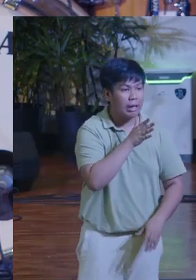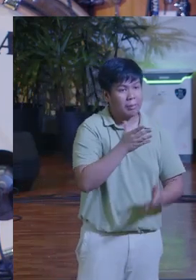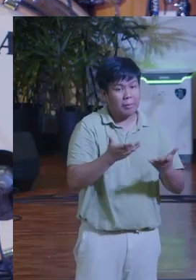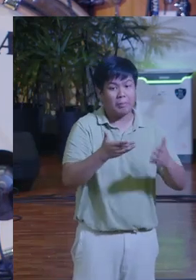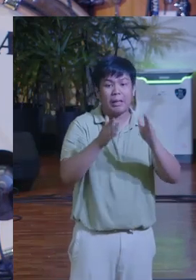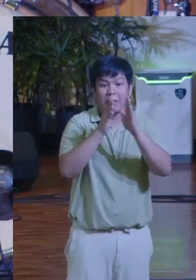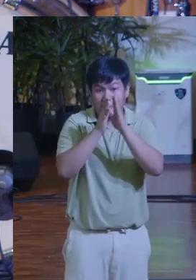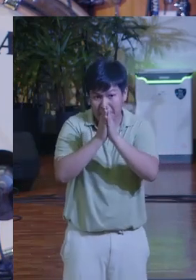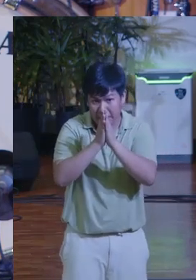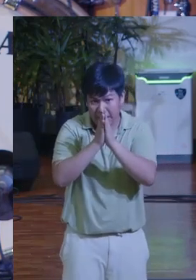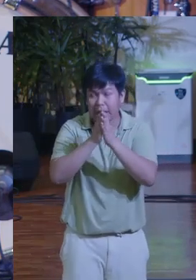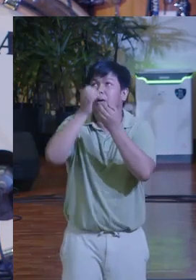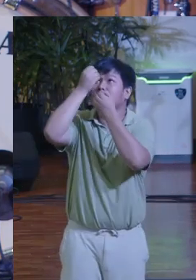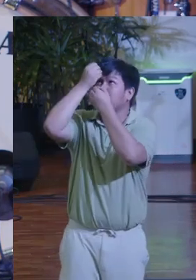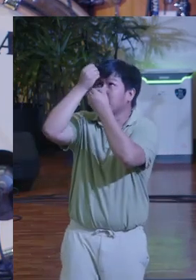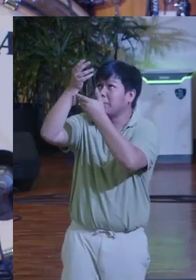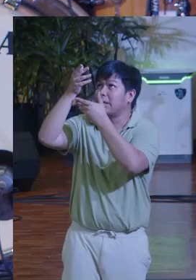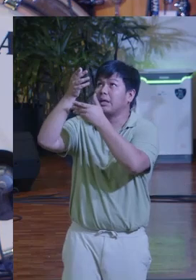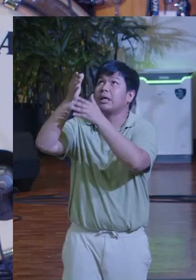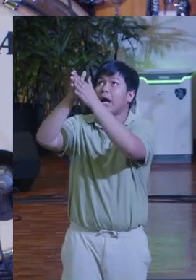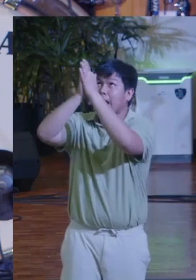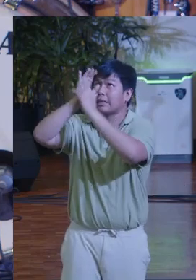kanilang pagtatapat sa Diyos.